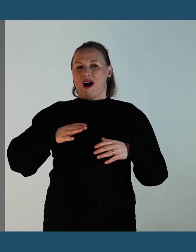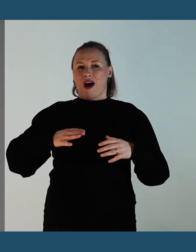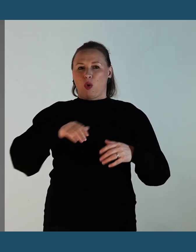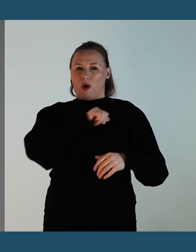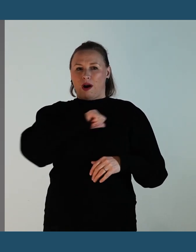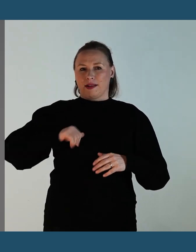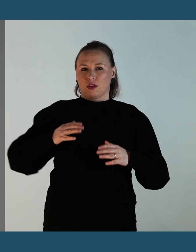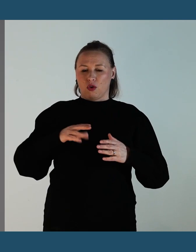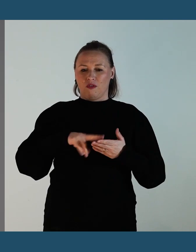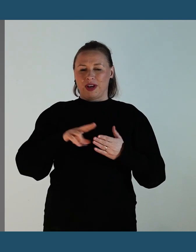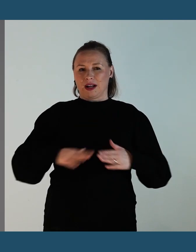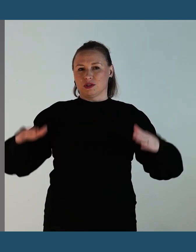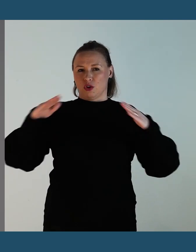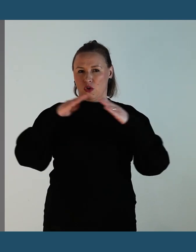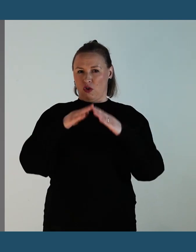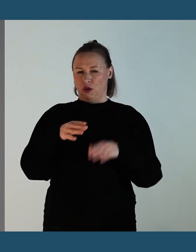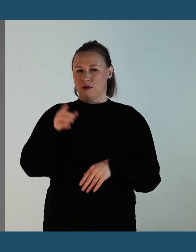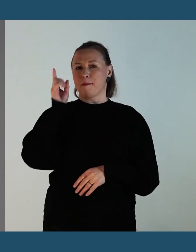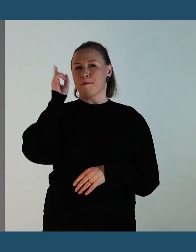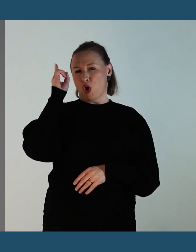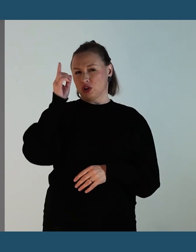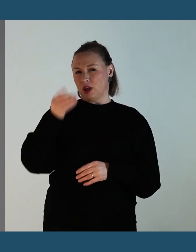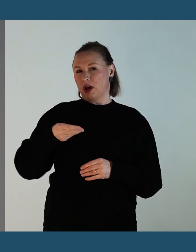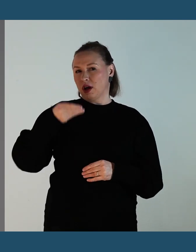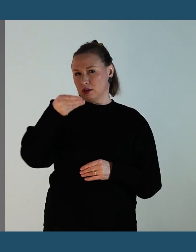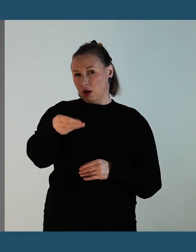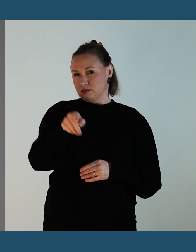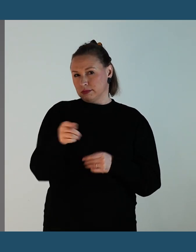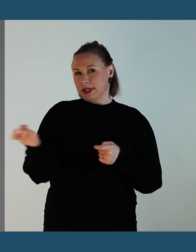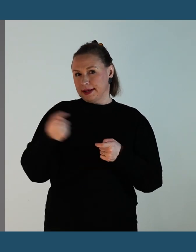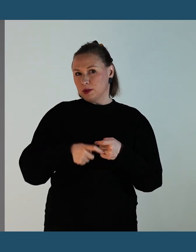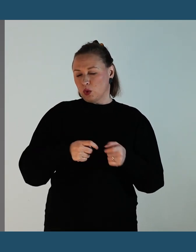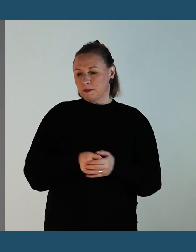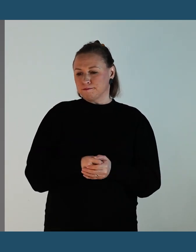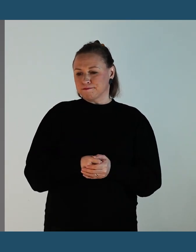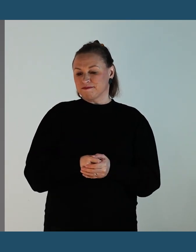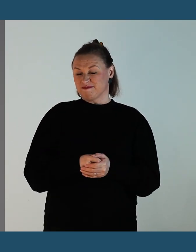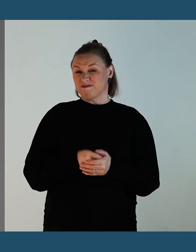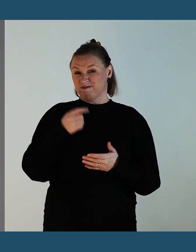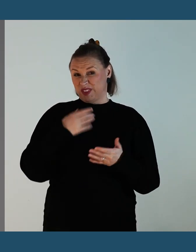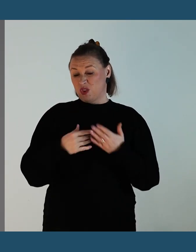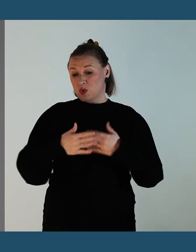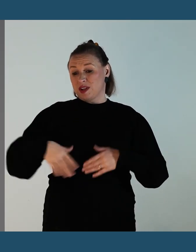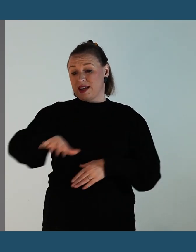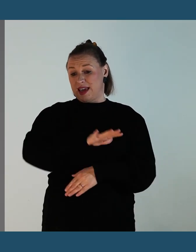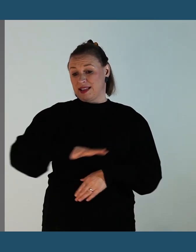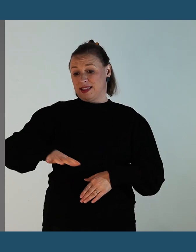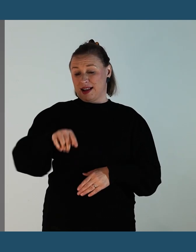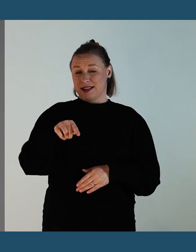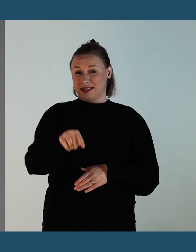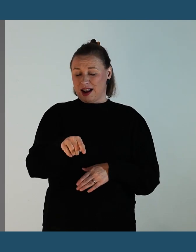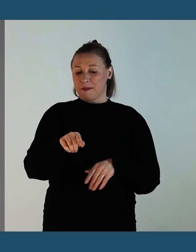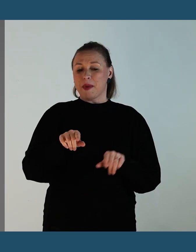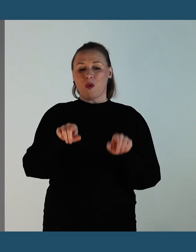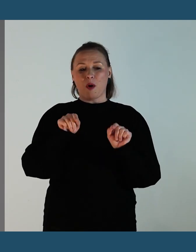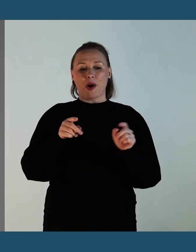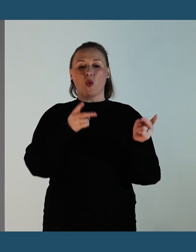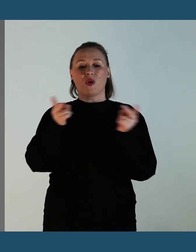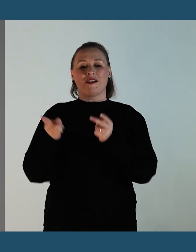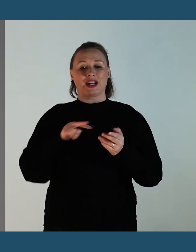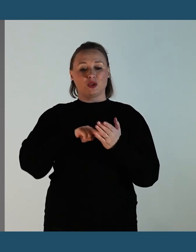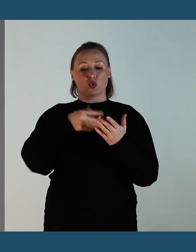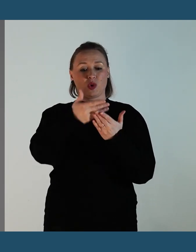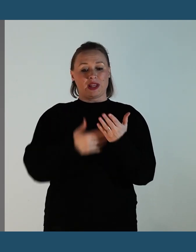noottia, mutta siellä kentässä toimineena niin yhdenvertaisuussuunnitelma on hyvä juttu, mutta yleensä se on